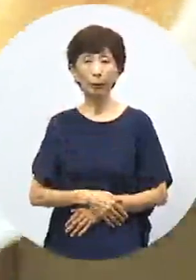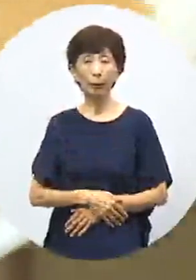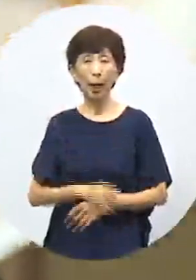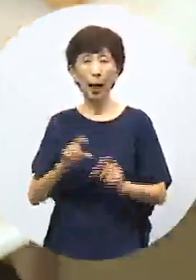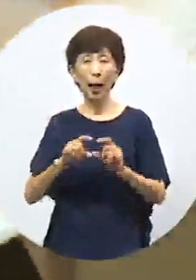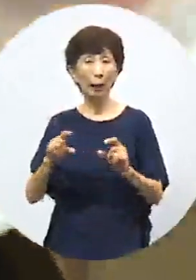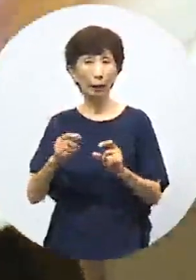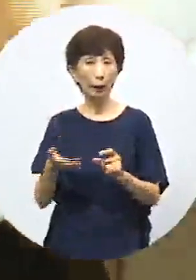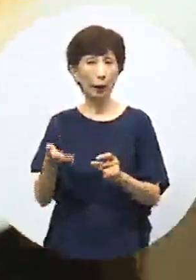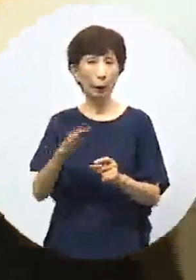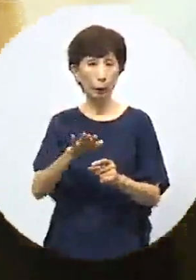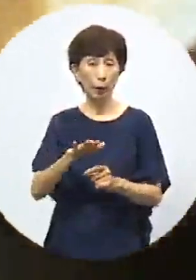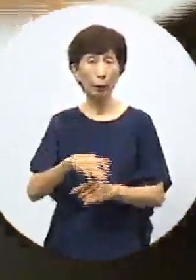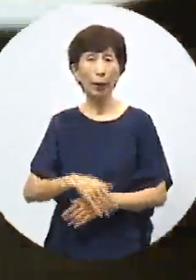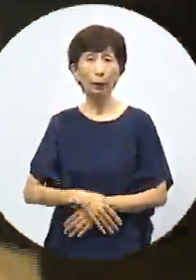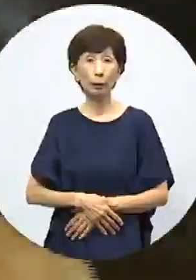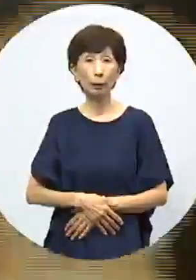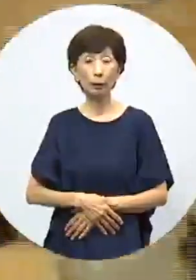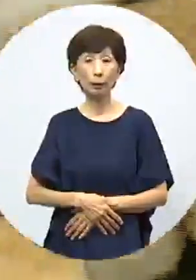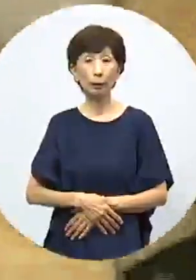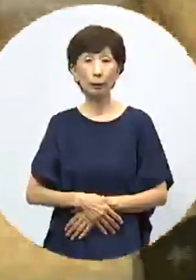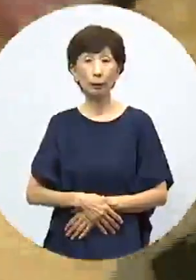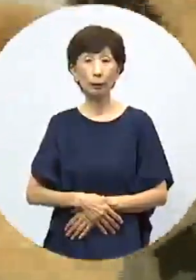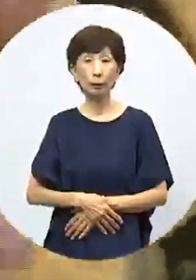厚揚げを入れていきます。